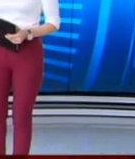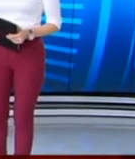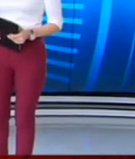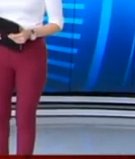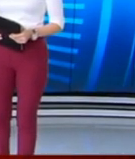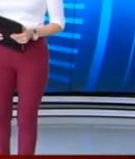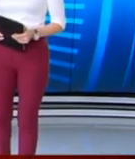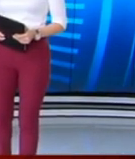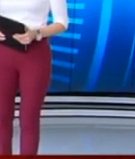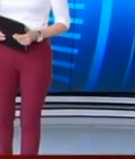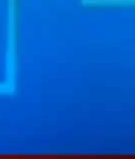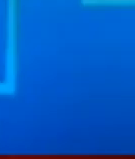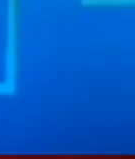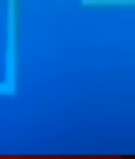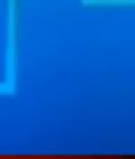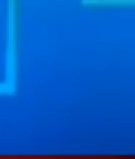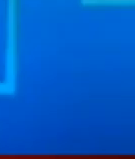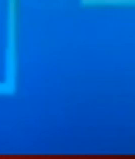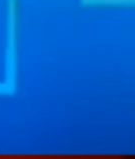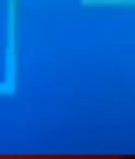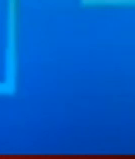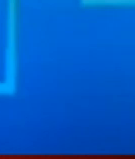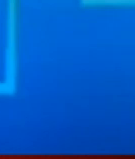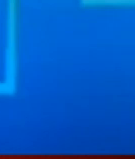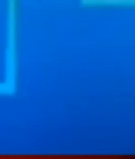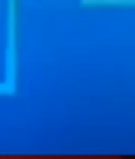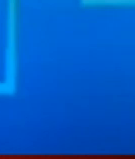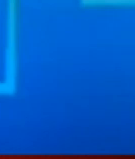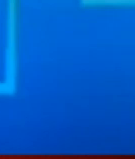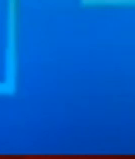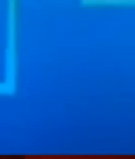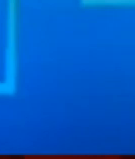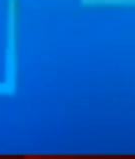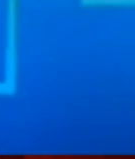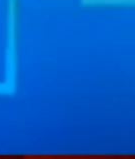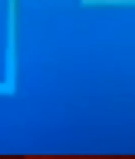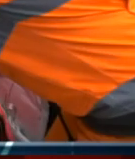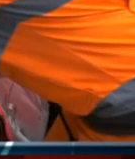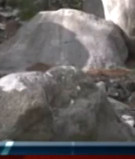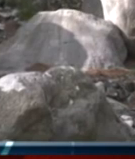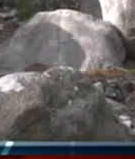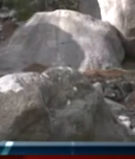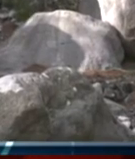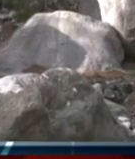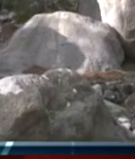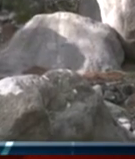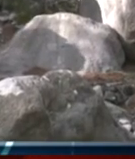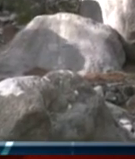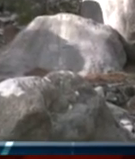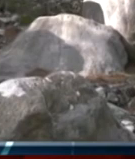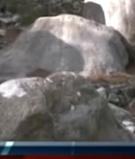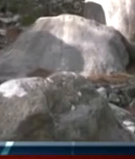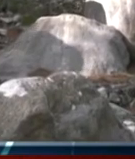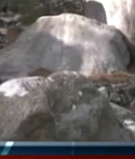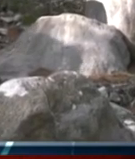του Υπουργείου Εθνικής Άμυνας, η αρχισμηνίας της πολεμικής αεροπορίας με καταγωγή από την Καλαμάτα και σπουδές στην ΑΣΟΕ, παρουσιάζει τα